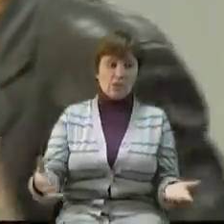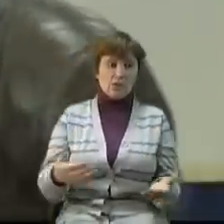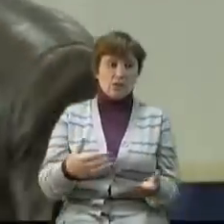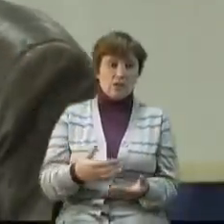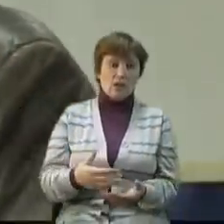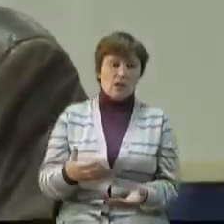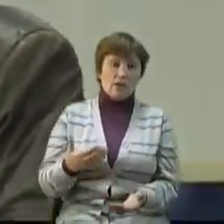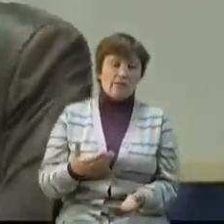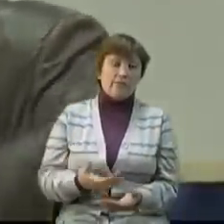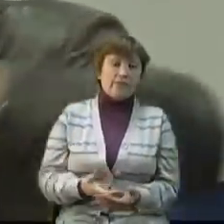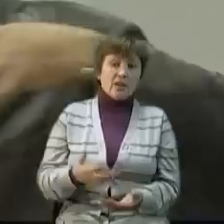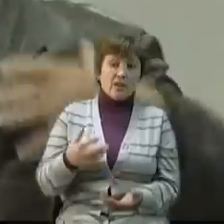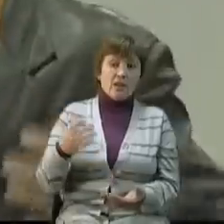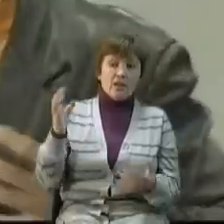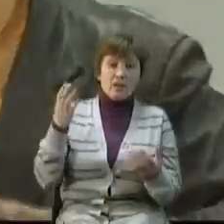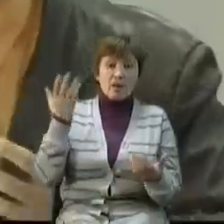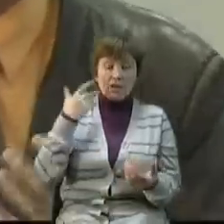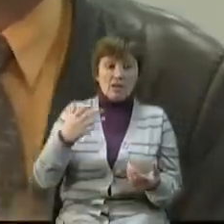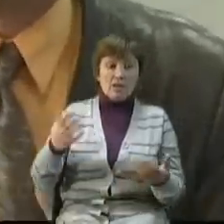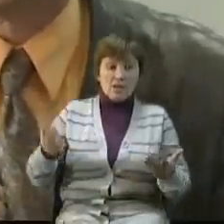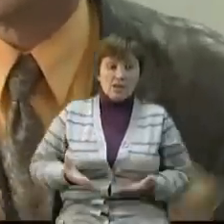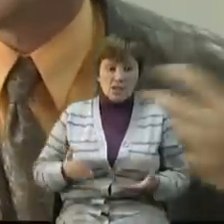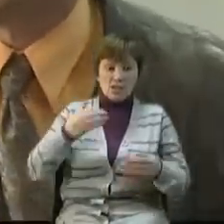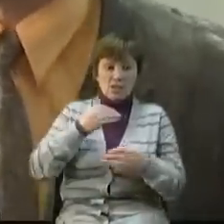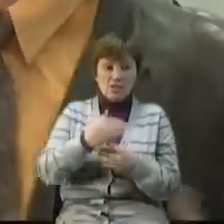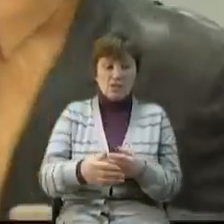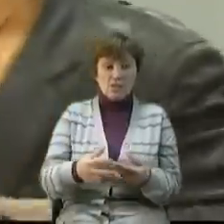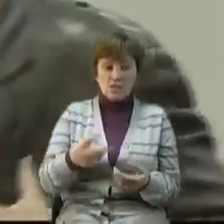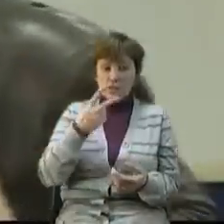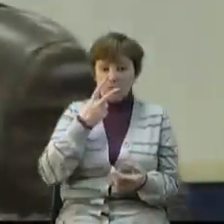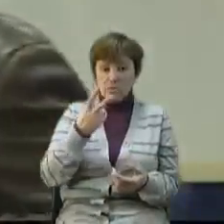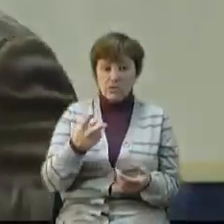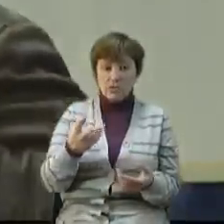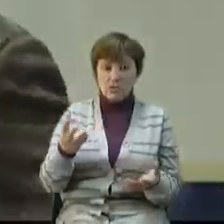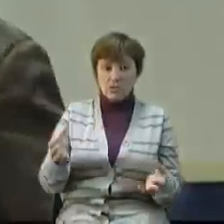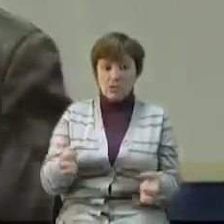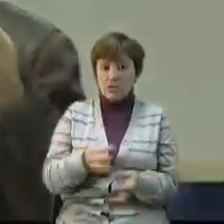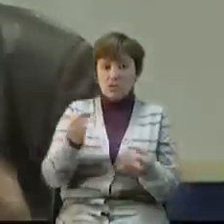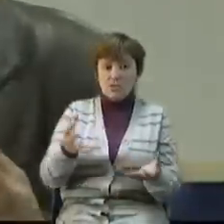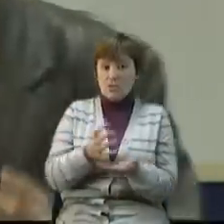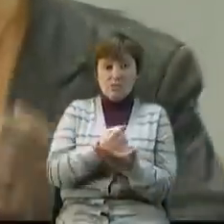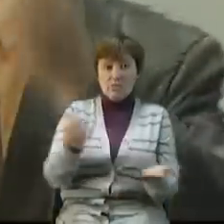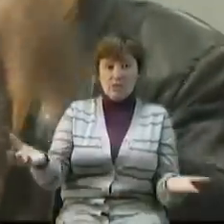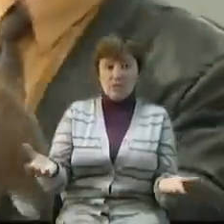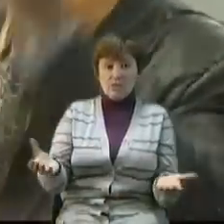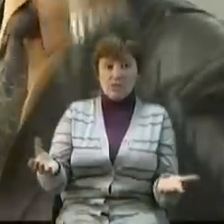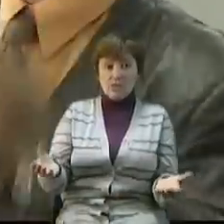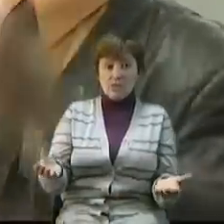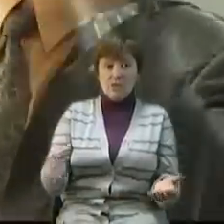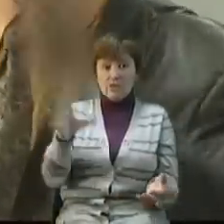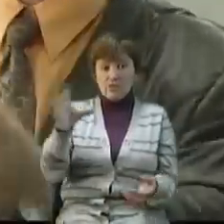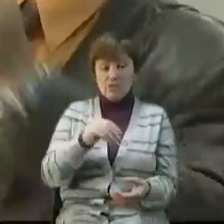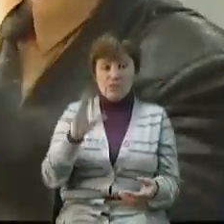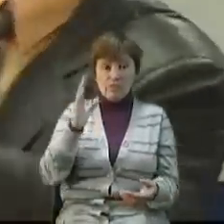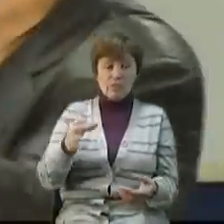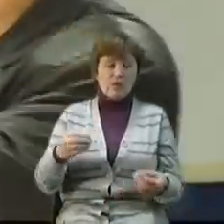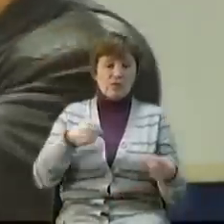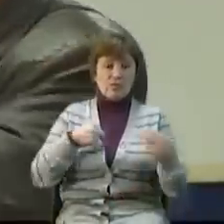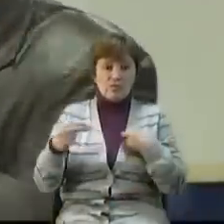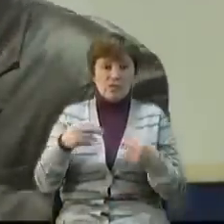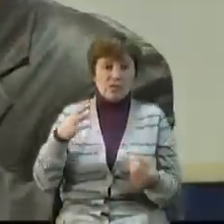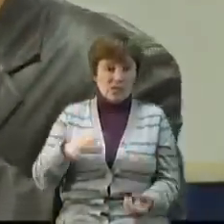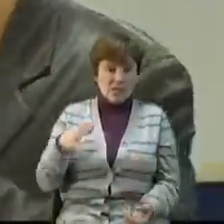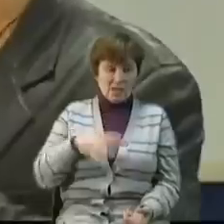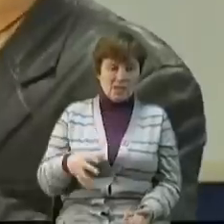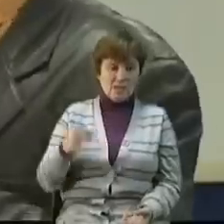тебя неправильно было прожито. Ты не добился того, что хотел. У тебя это все будет болеть. Зачем это тебе надо? Бог